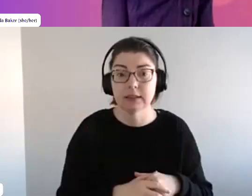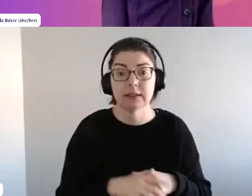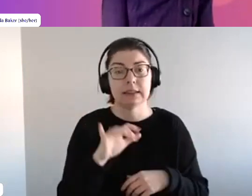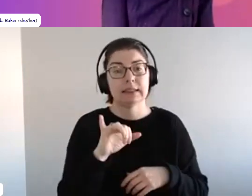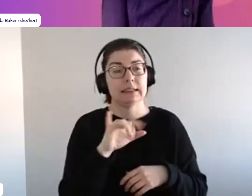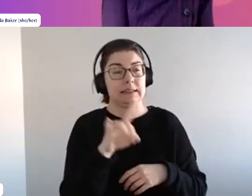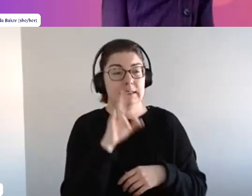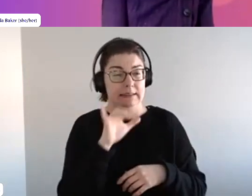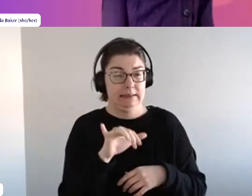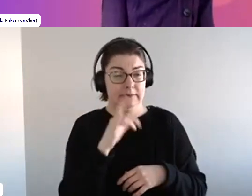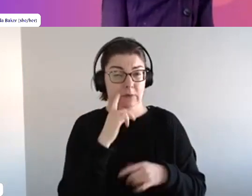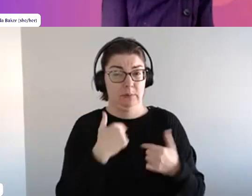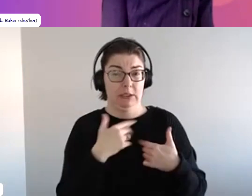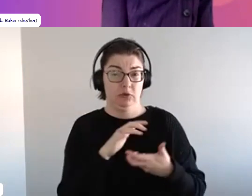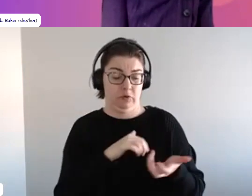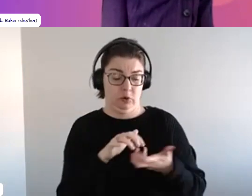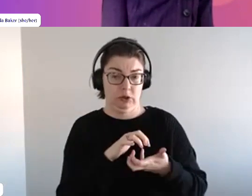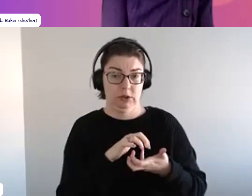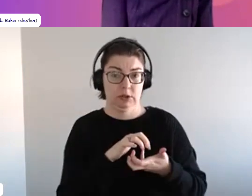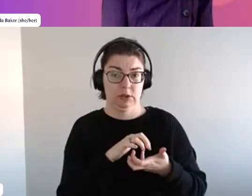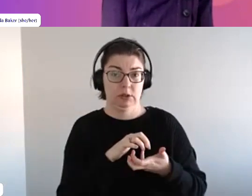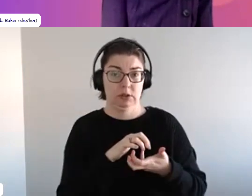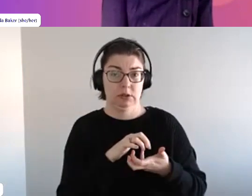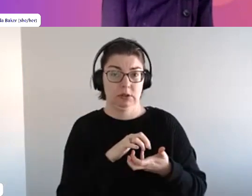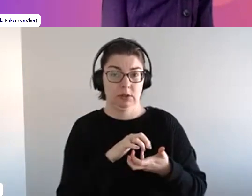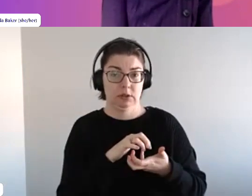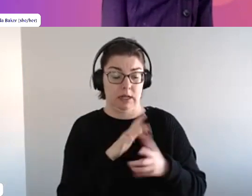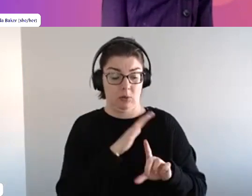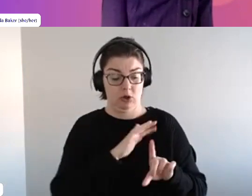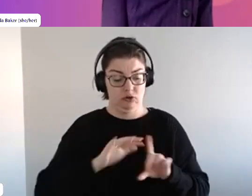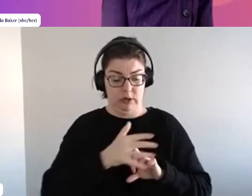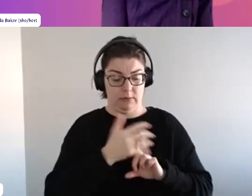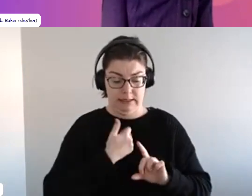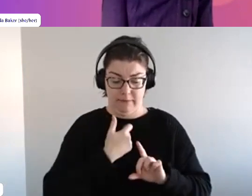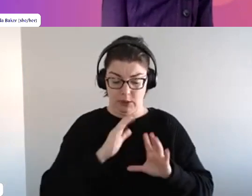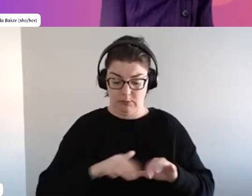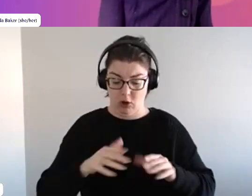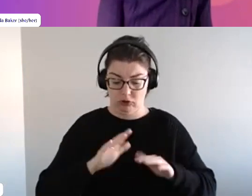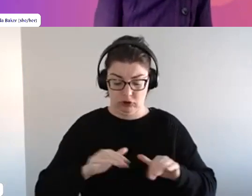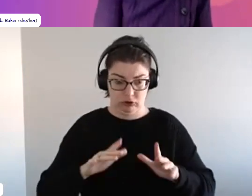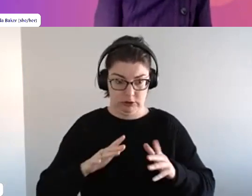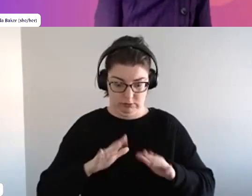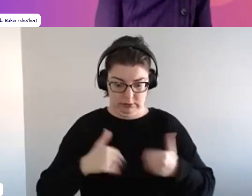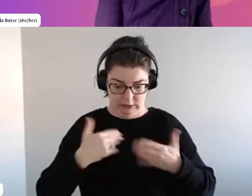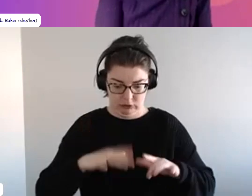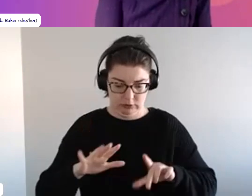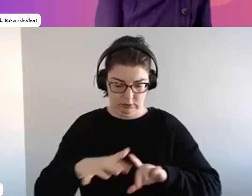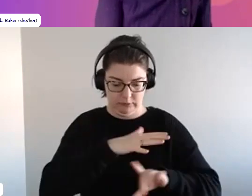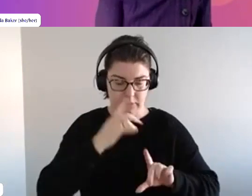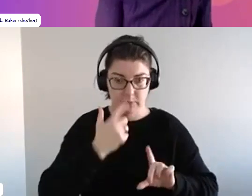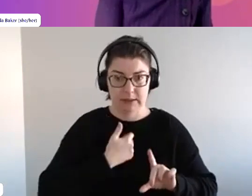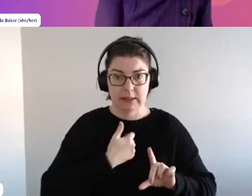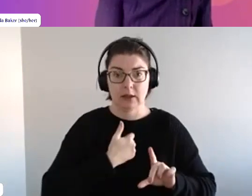et bien pour moi ça peut être quelque chose qui porte à confusion je sais de m'entourer de petits enfants